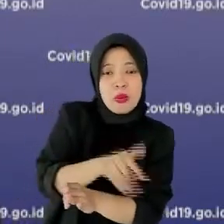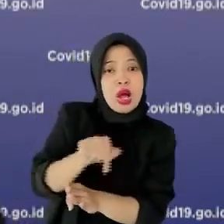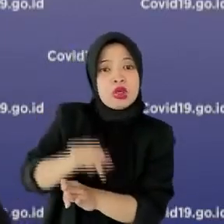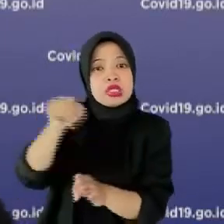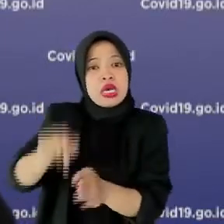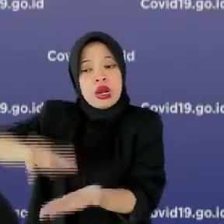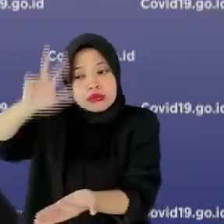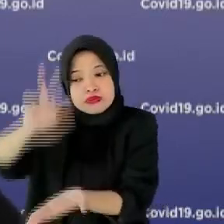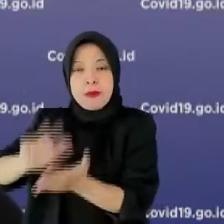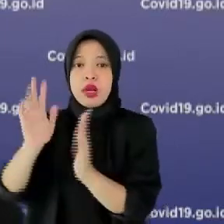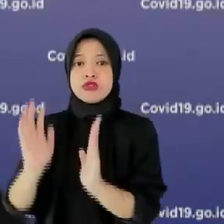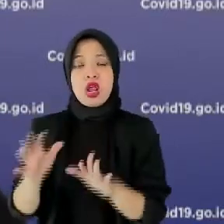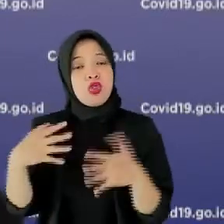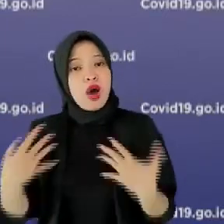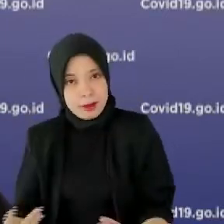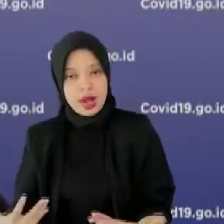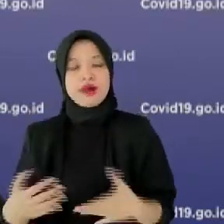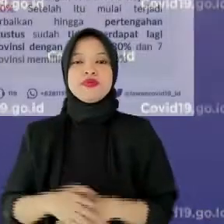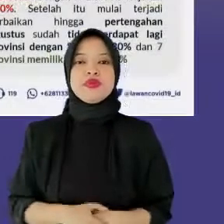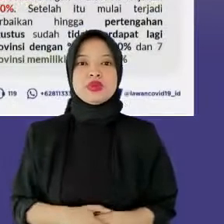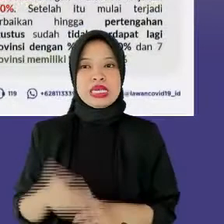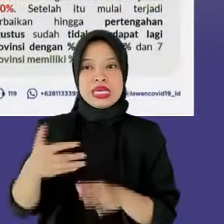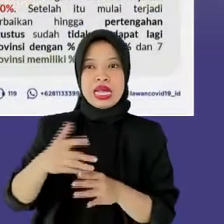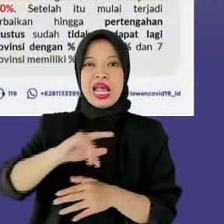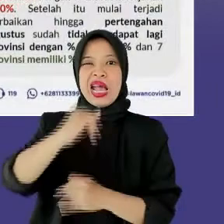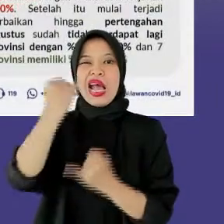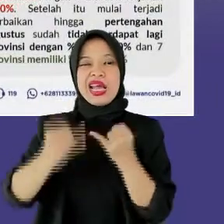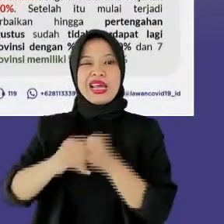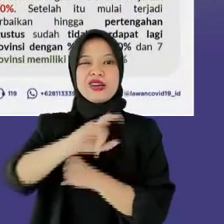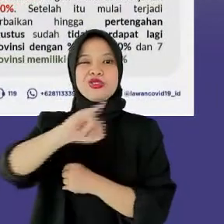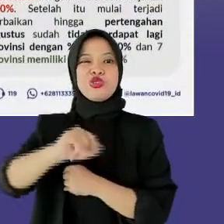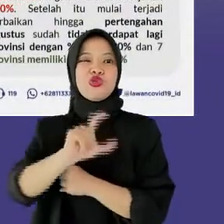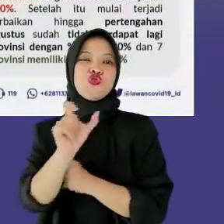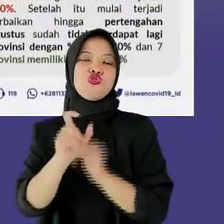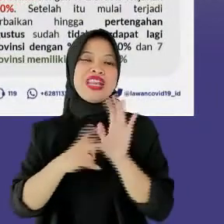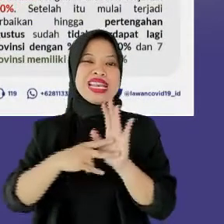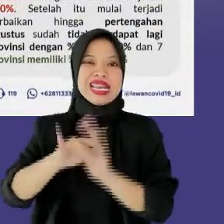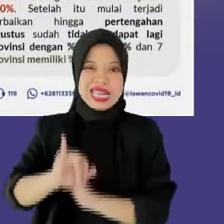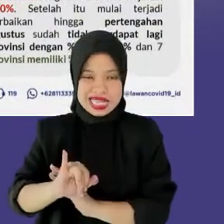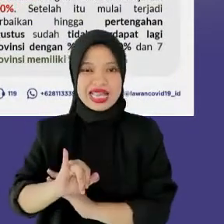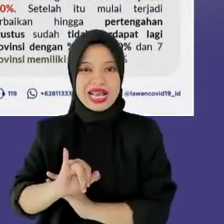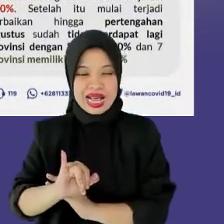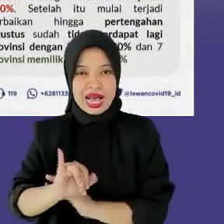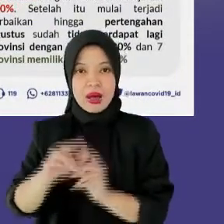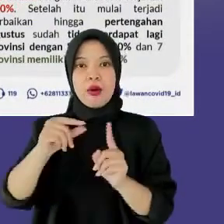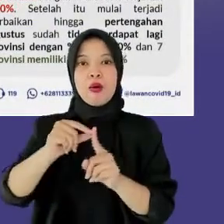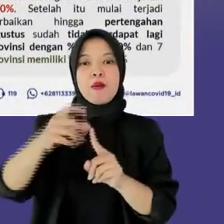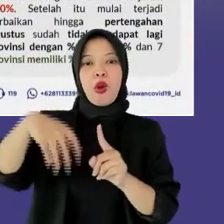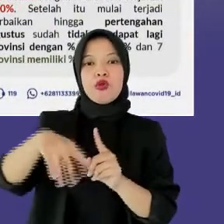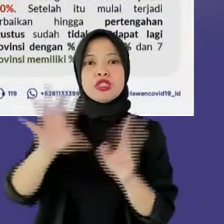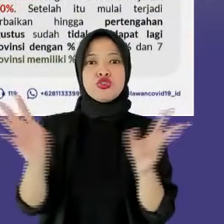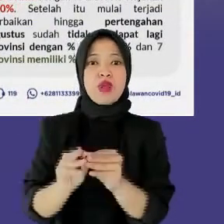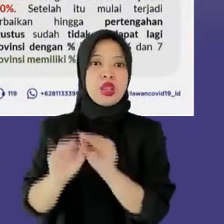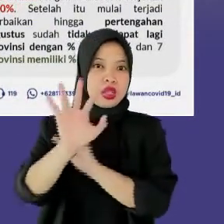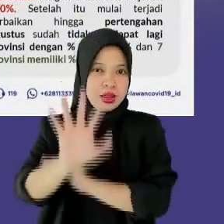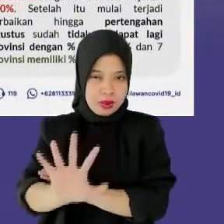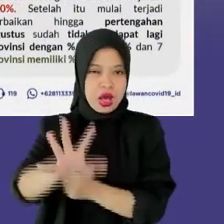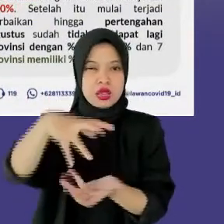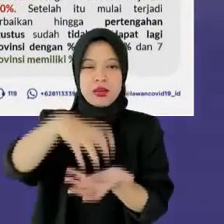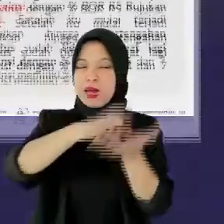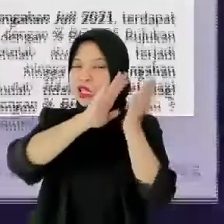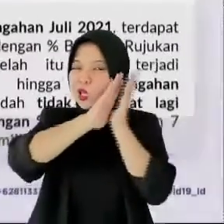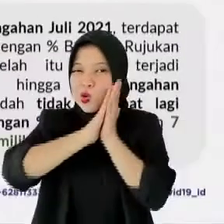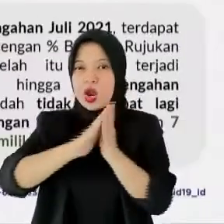ini sudah diterapkan. Jadi kalau kita lihat awalnya tuh di akhir Juni gitu ya, ini sudah ada 5 provinsi yang memang bornya sudah di